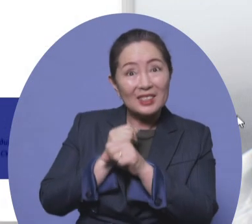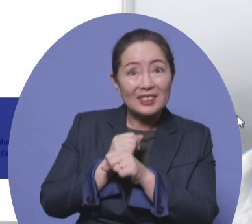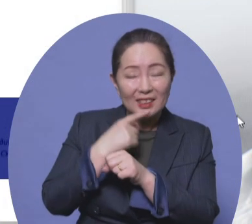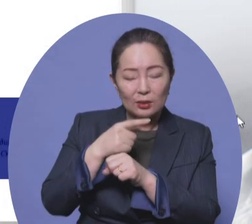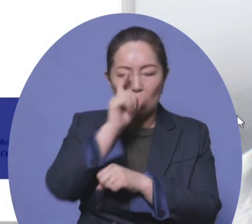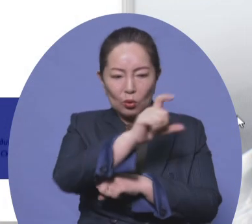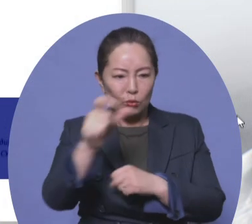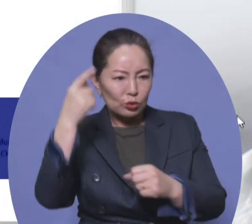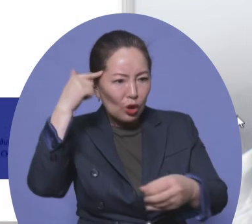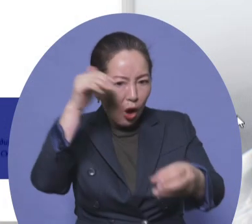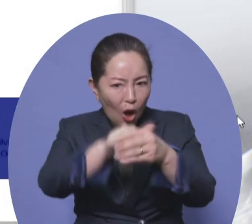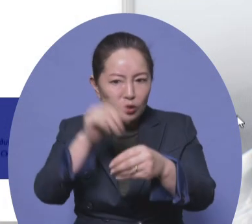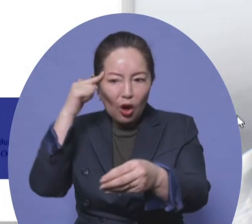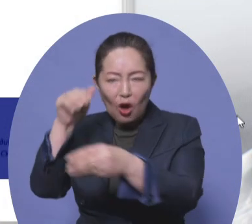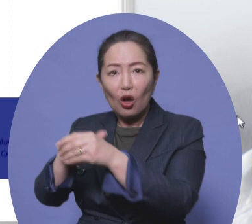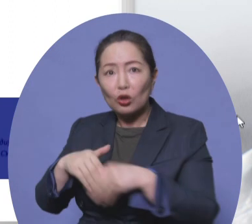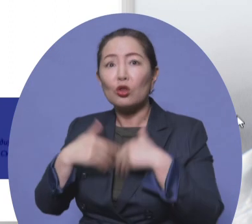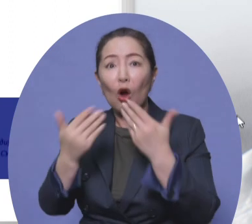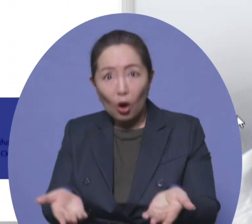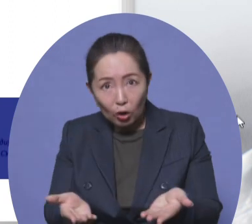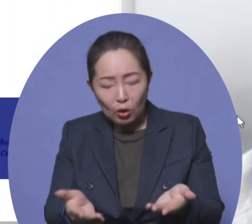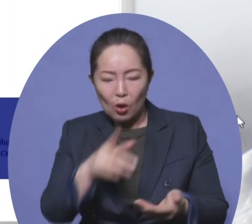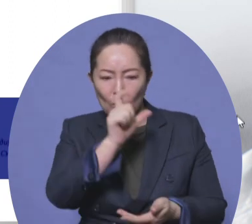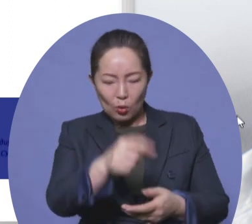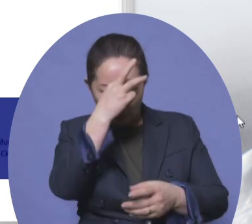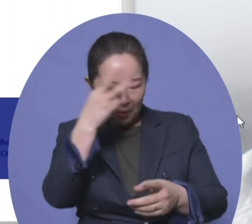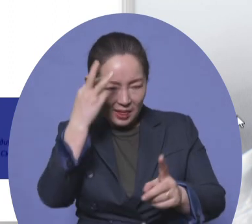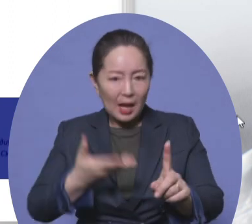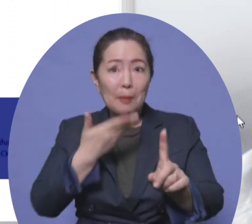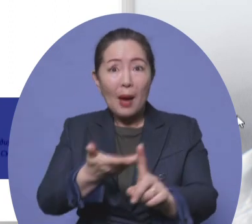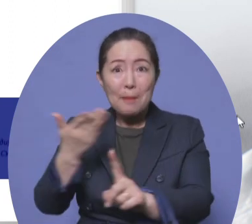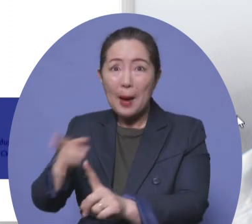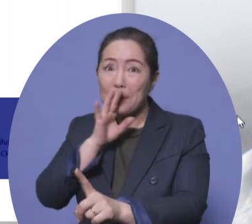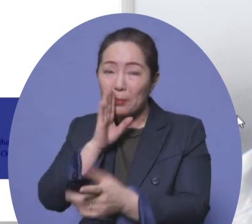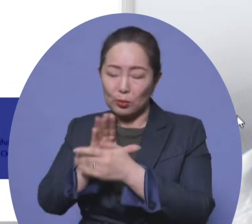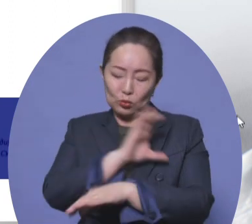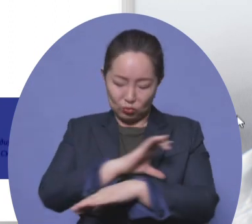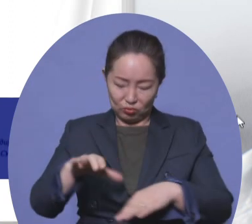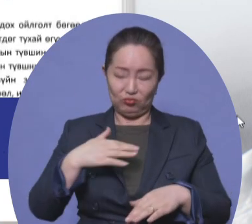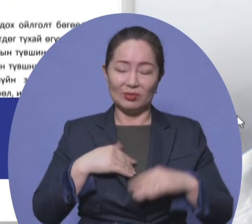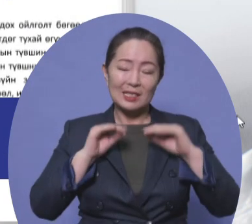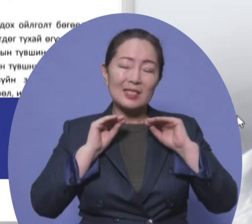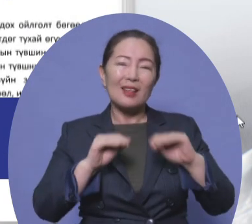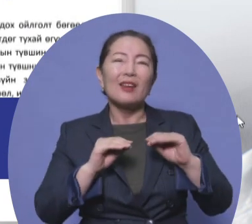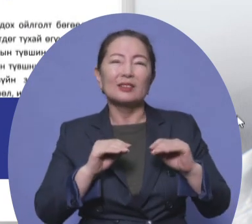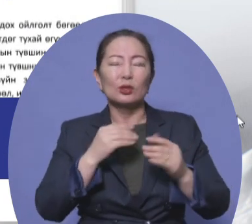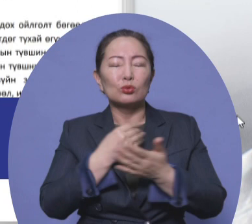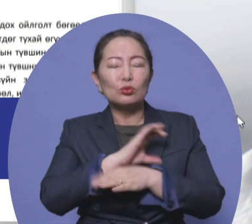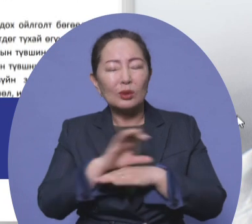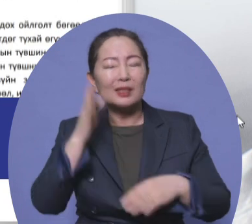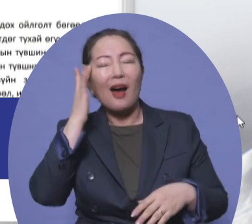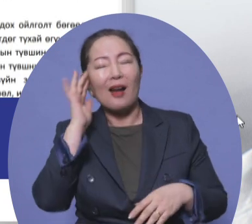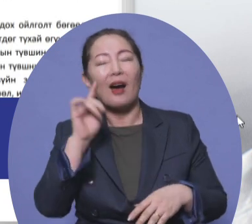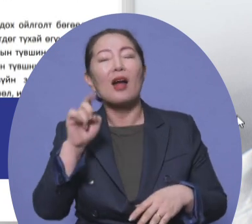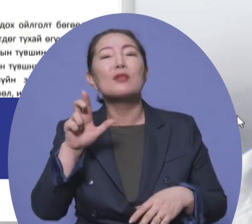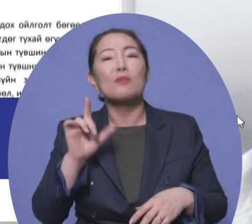тийм ээ тухайн ойлголт мэдлэгтэй болгох тийм ээ тухайн хүнд мэдлийг олгох одоо нэг сургалтын нэг одоо юу